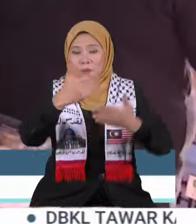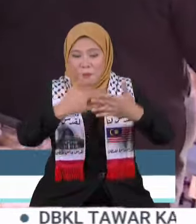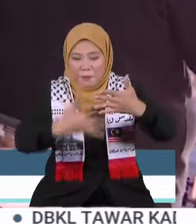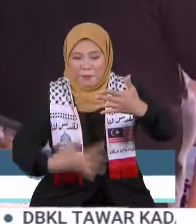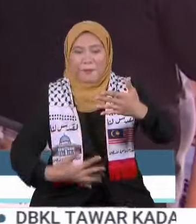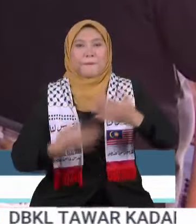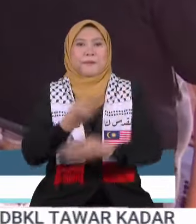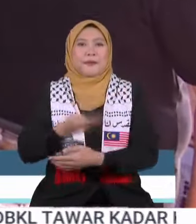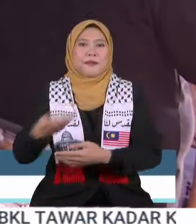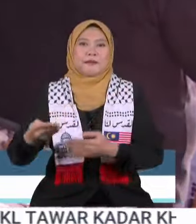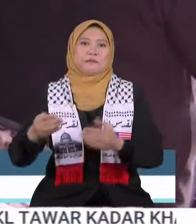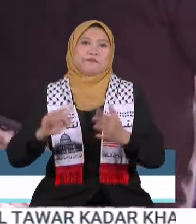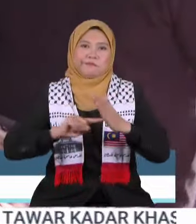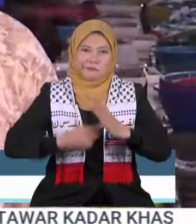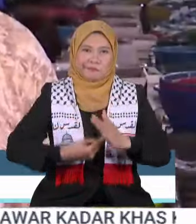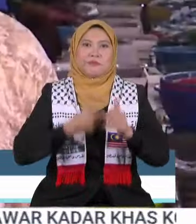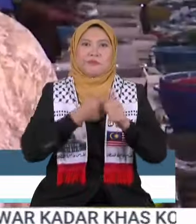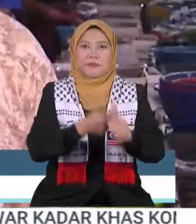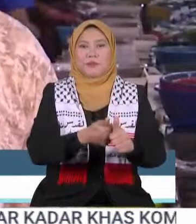telah dikuatkuasakan.